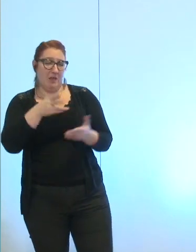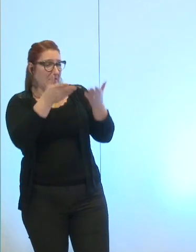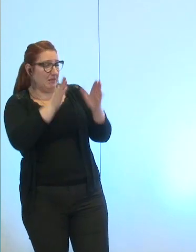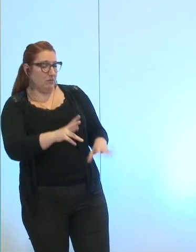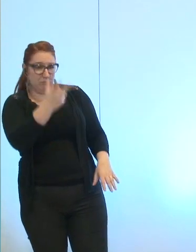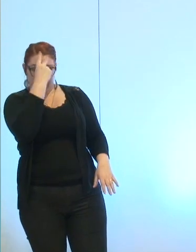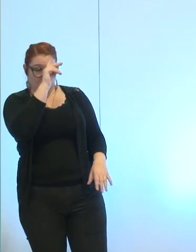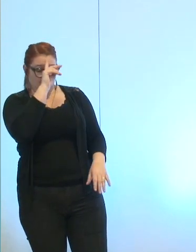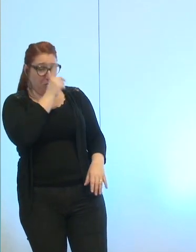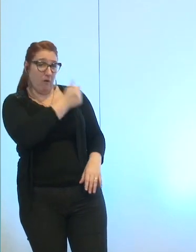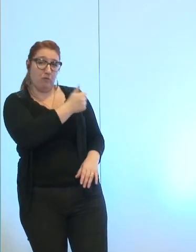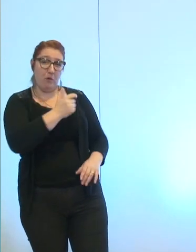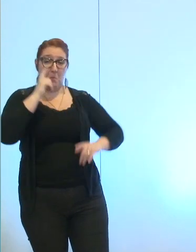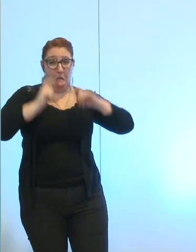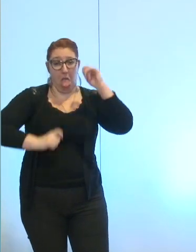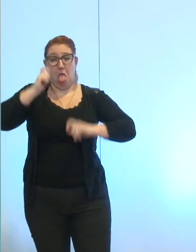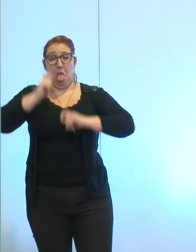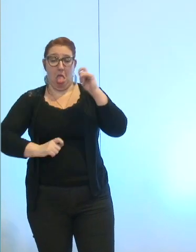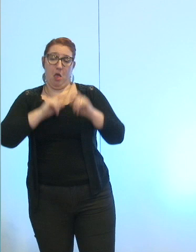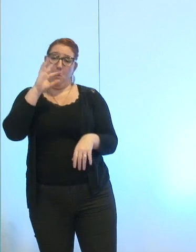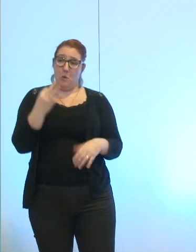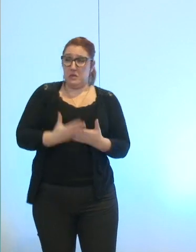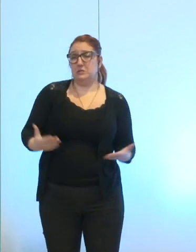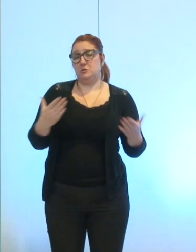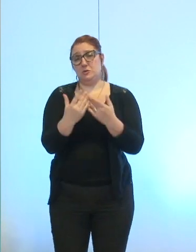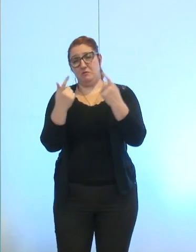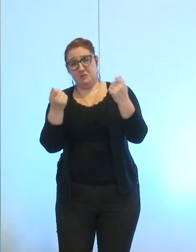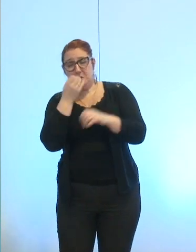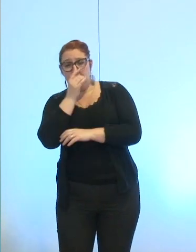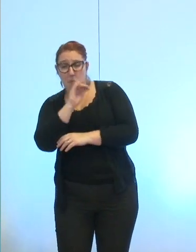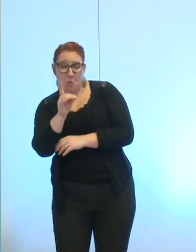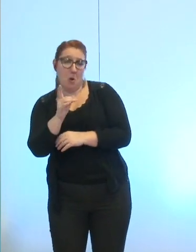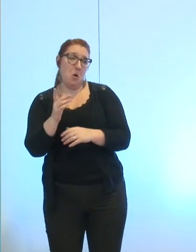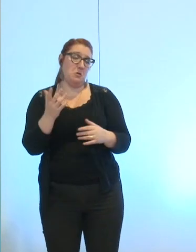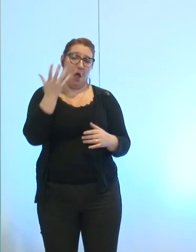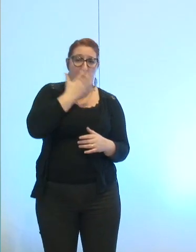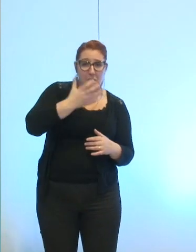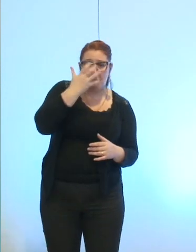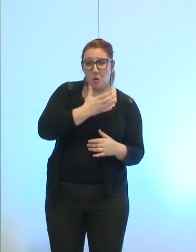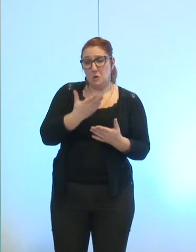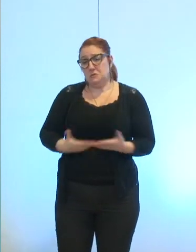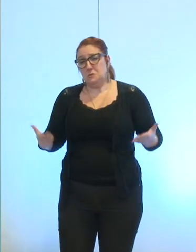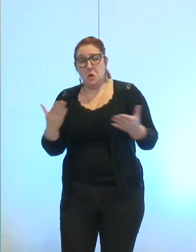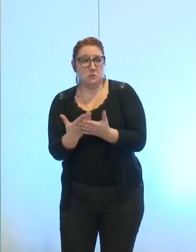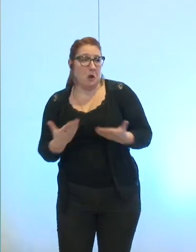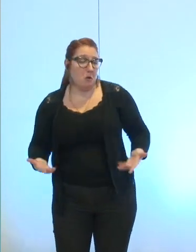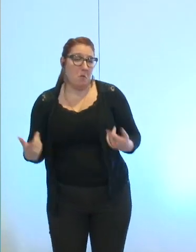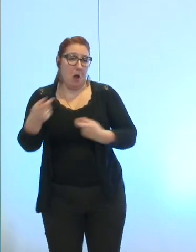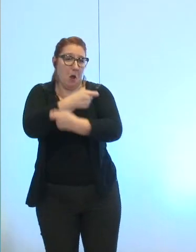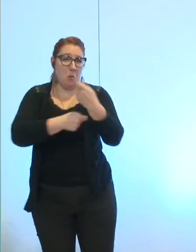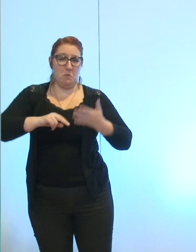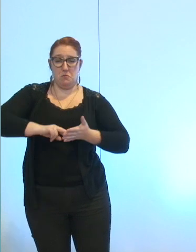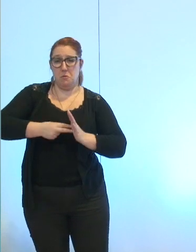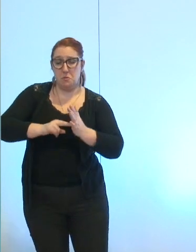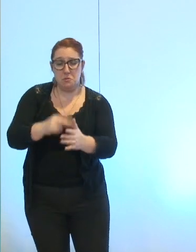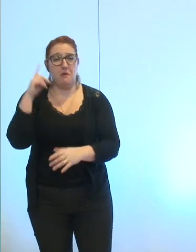plaindre de la situation financière des collectivités et de décrire la situation tendue qui est la nôtre n'aurait-il pas